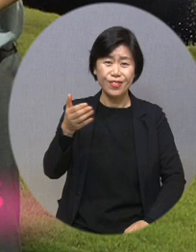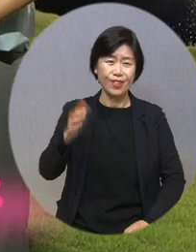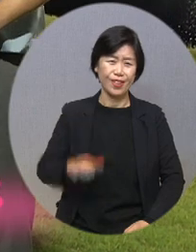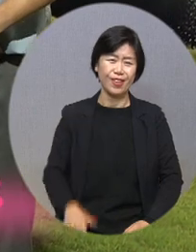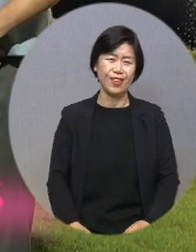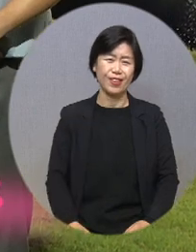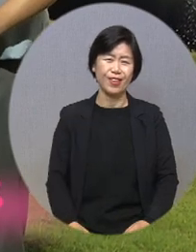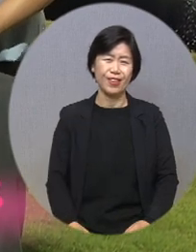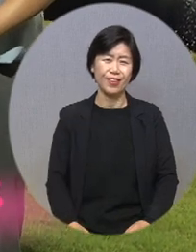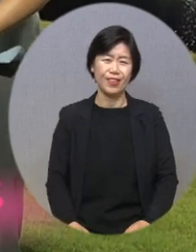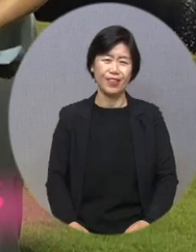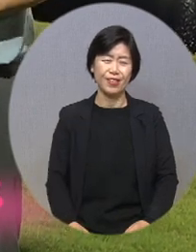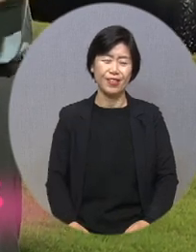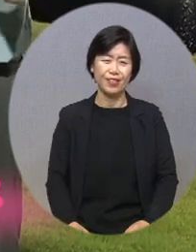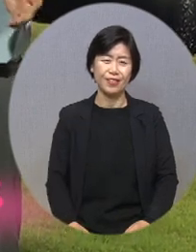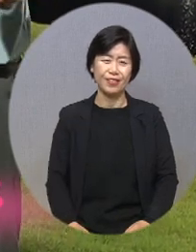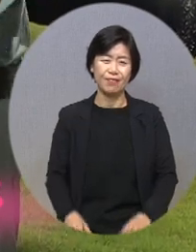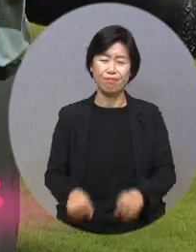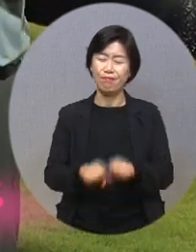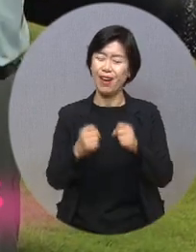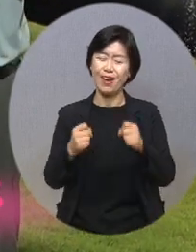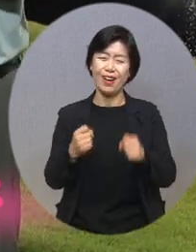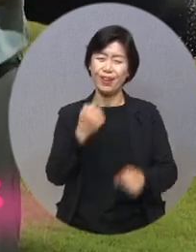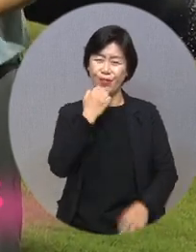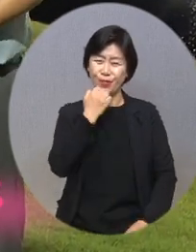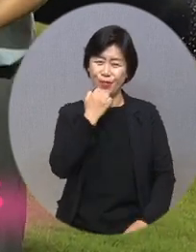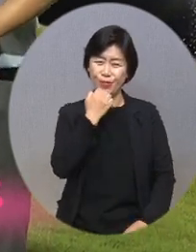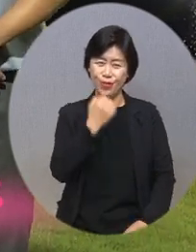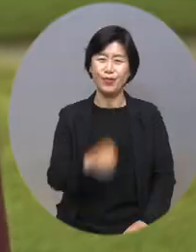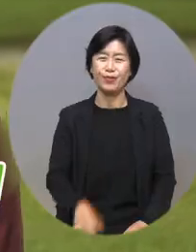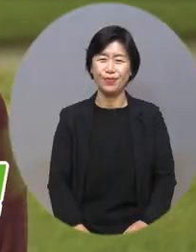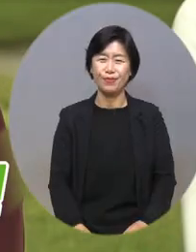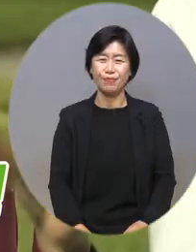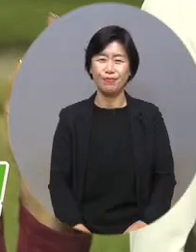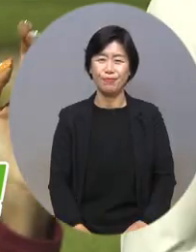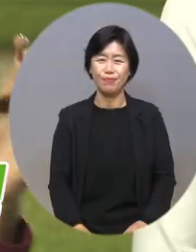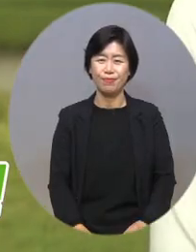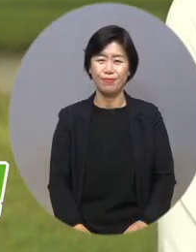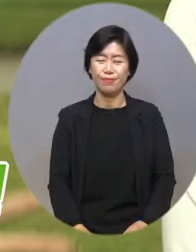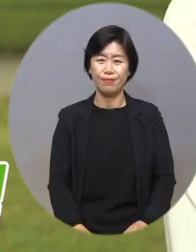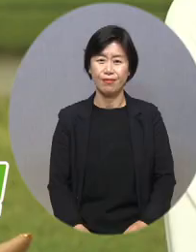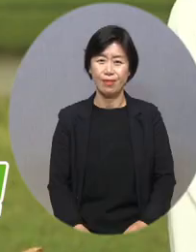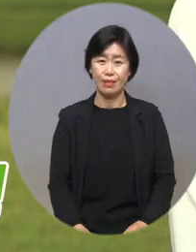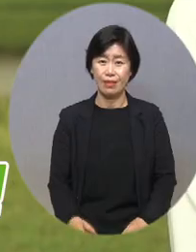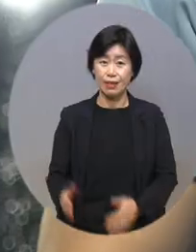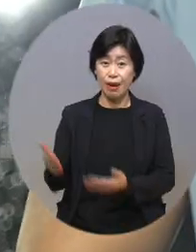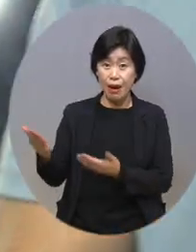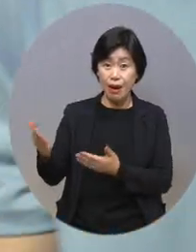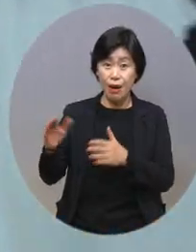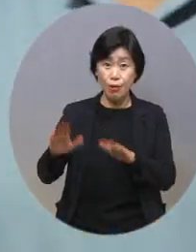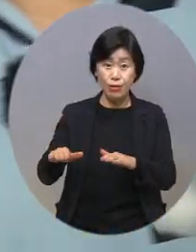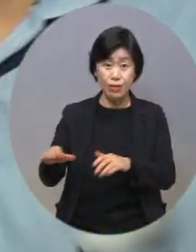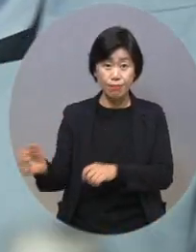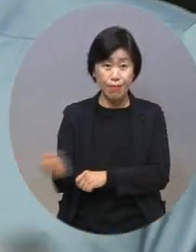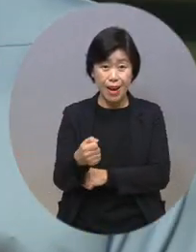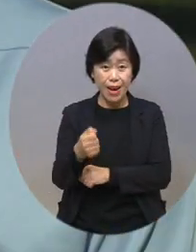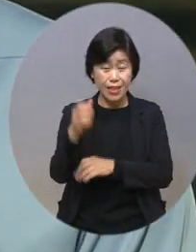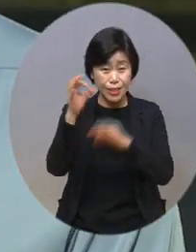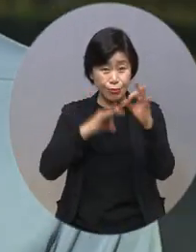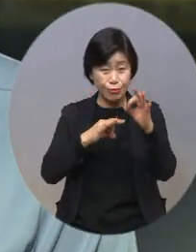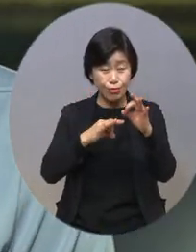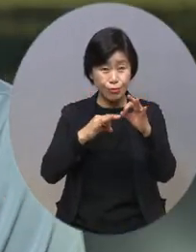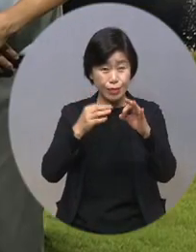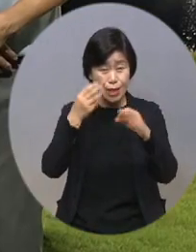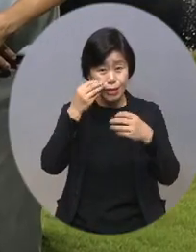아니거든. 아 대박 몰려나. 원래 저 이런 사람 아닙니다. 제가 예, 제가 다 아니 그래서 일부러 또 이상하게 치신 거야. 아니 근데 원래 못 치는 원래 못